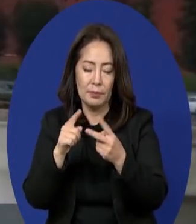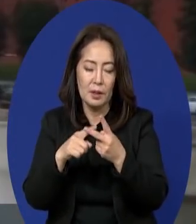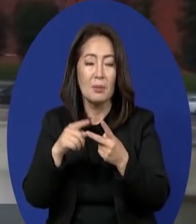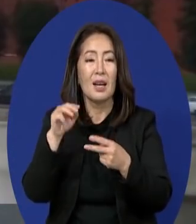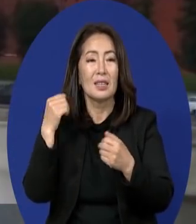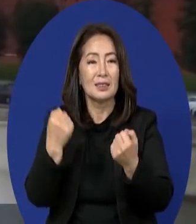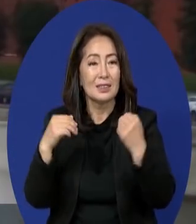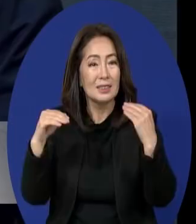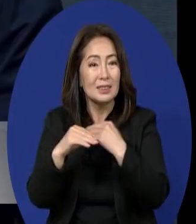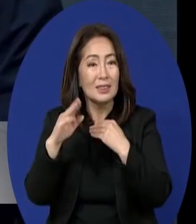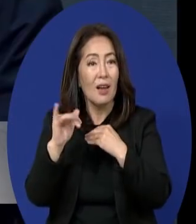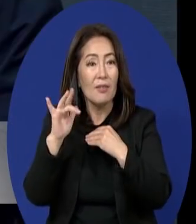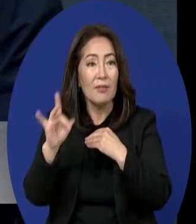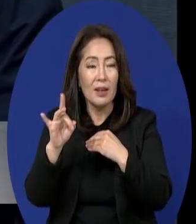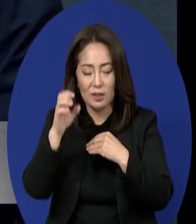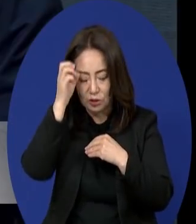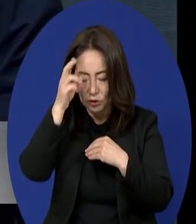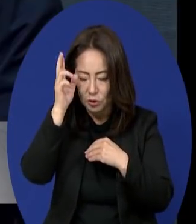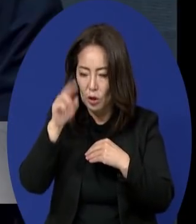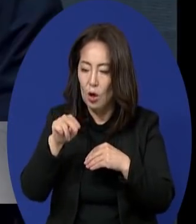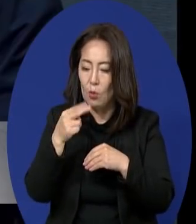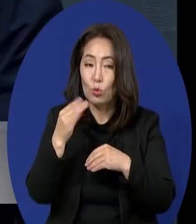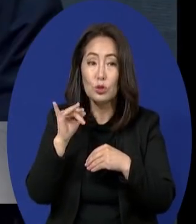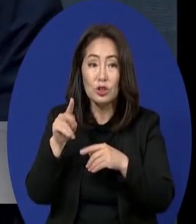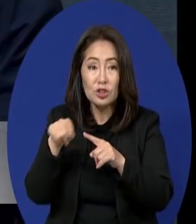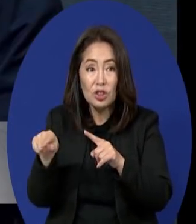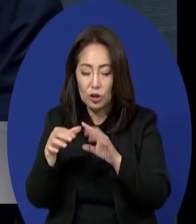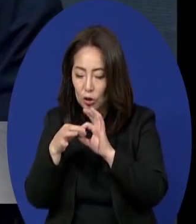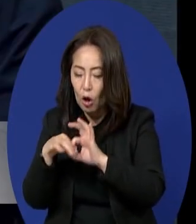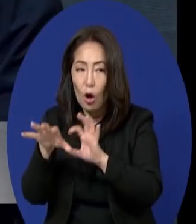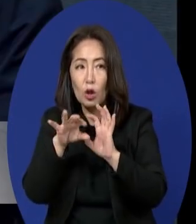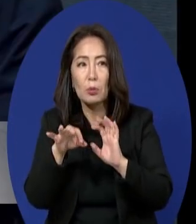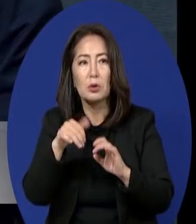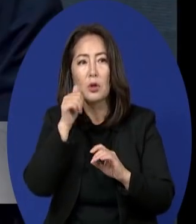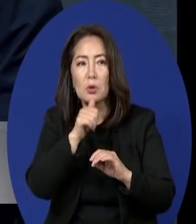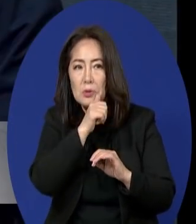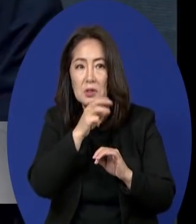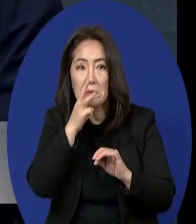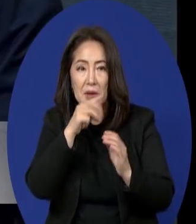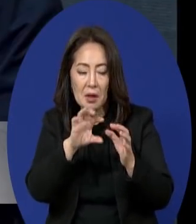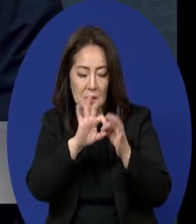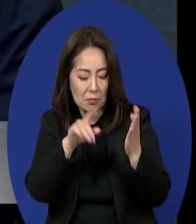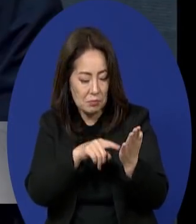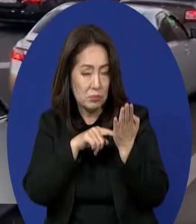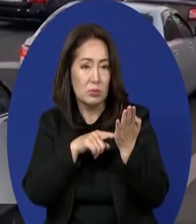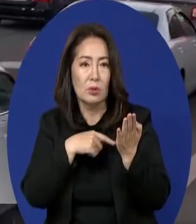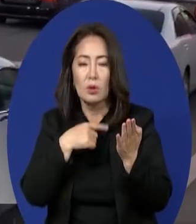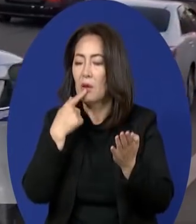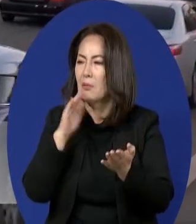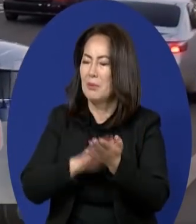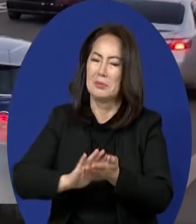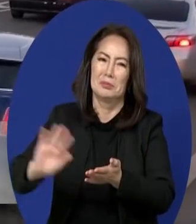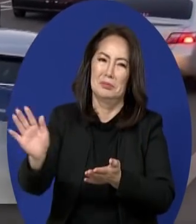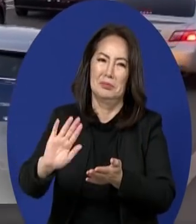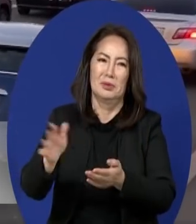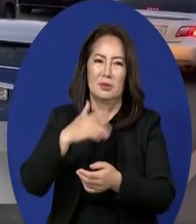төлөөлөгч Песков, ерөнхийлөгч Путин болон түүний ойр тойрны хүмүүстэй холбоотой нууц мэдээлэл ил болсны дараа уг мэдээллийг нотлогдоогүй,